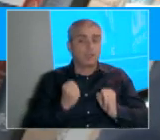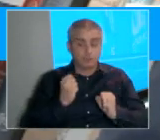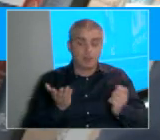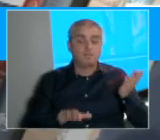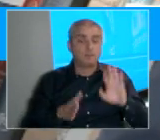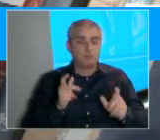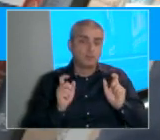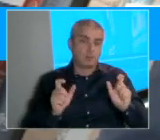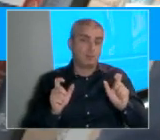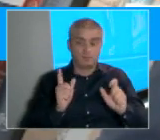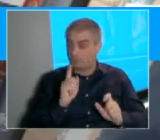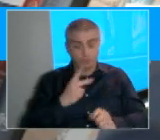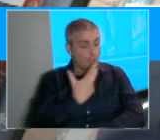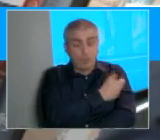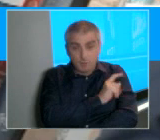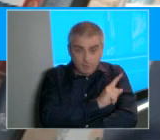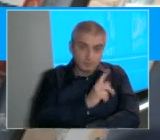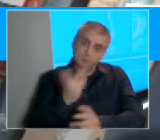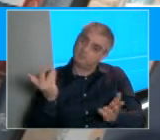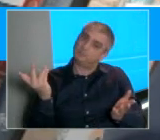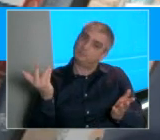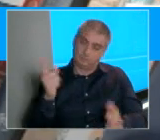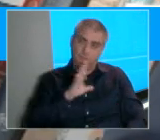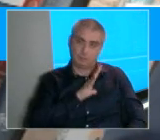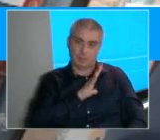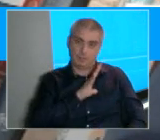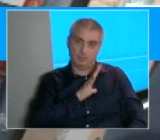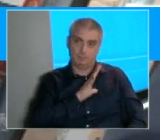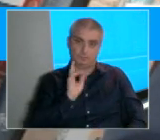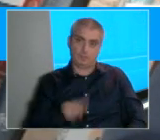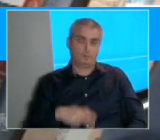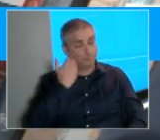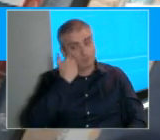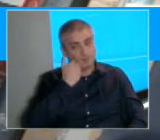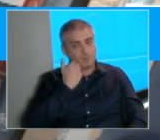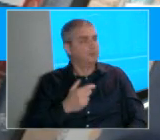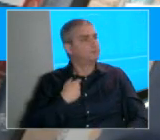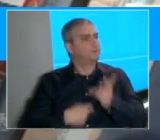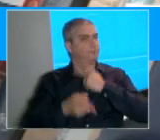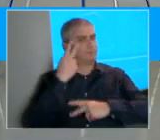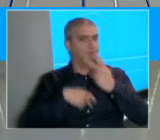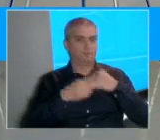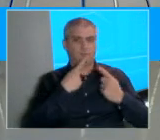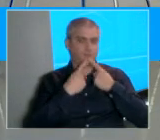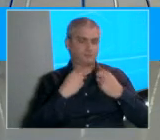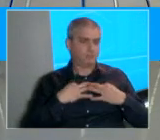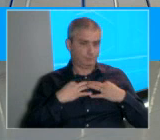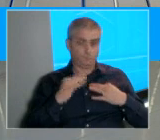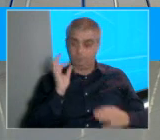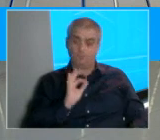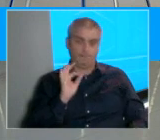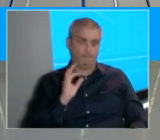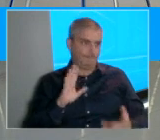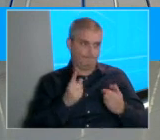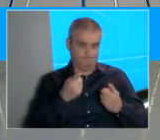ותמותה, ומי שלא מתחסן פשוט שם את עצמו בסיכון וממש חבל. תראה, אני חוזר לתחילת השיחה שלנו, עדיין,